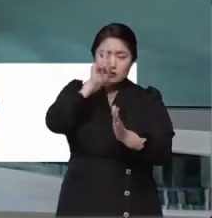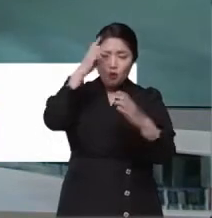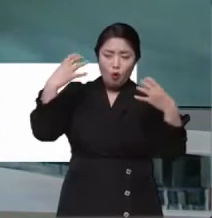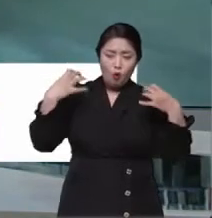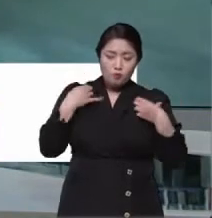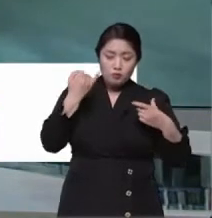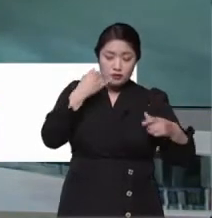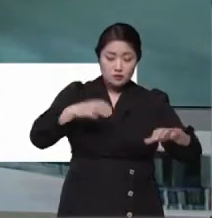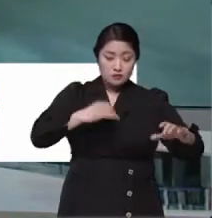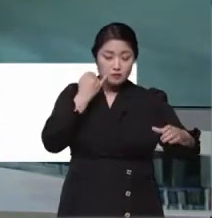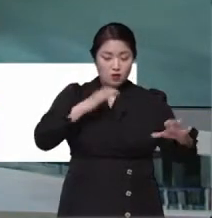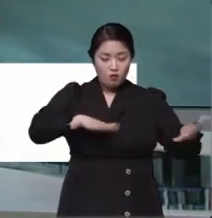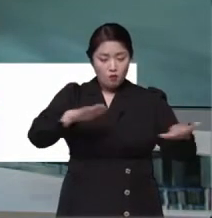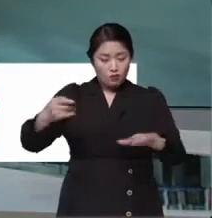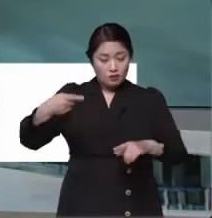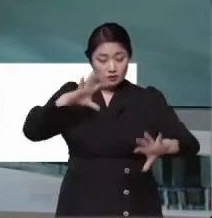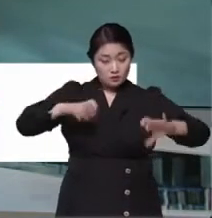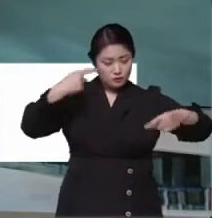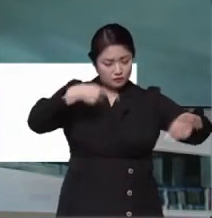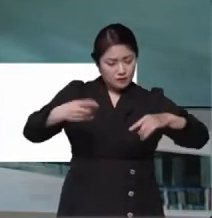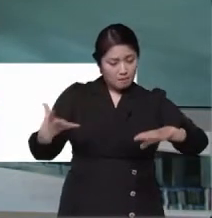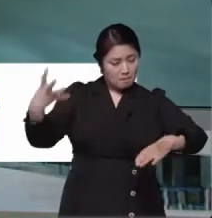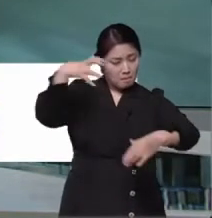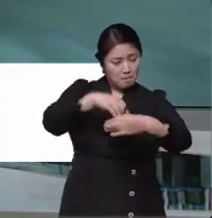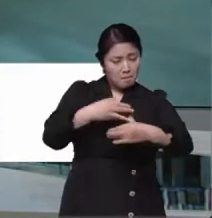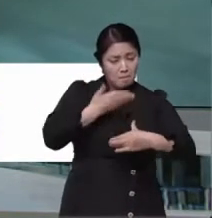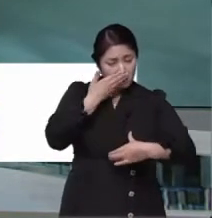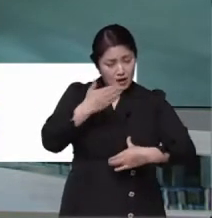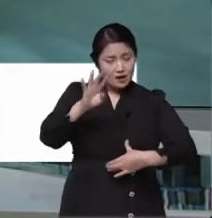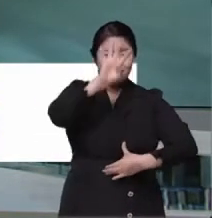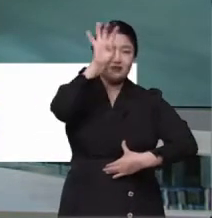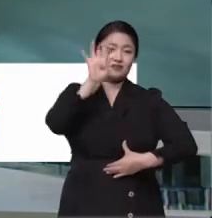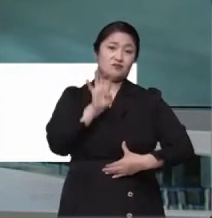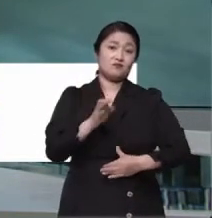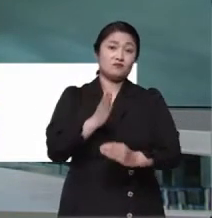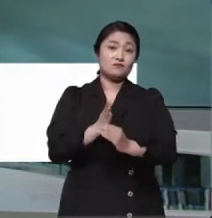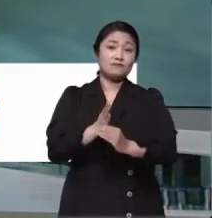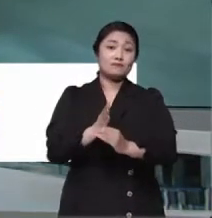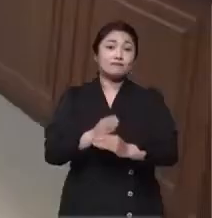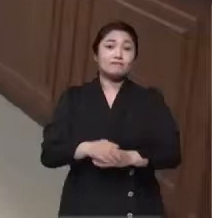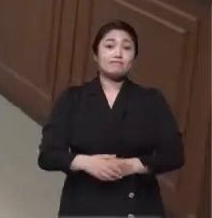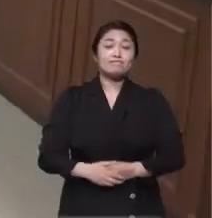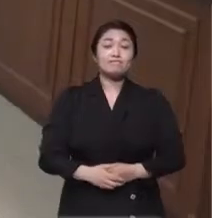정부의 해양수산정책에 얼마나 반영될지 관심입니다. 정경원 기자입니다.